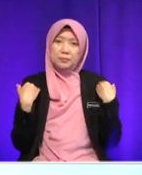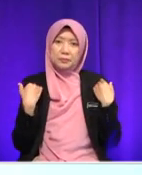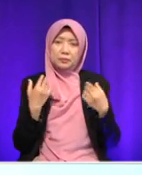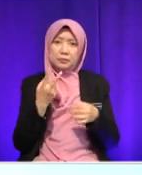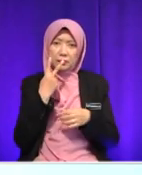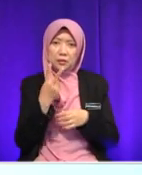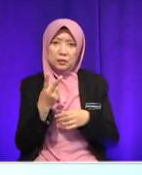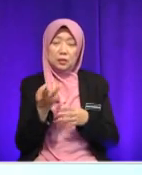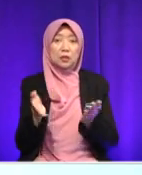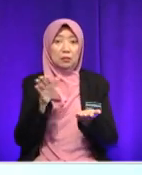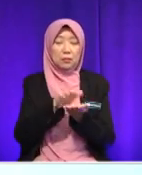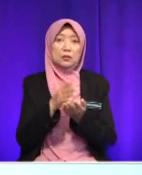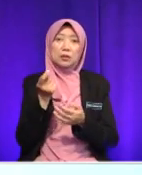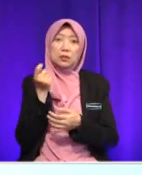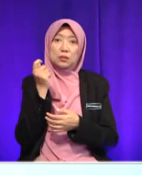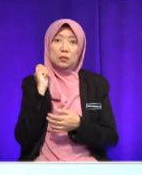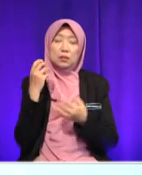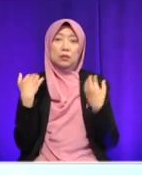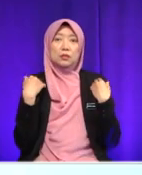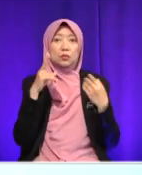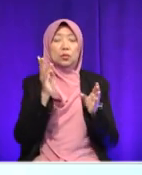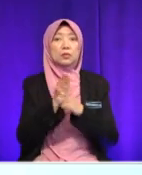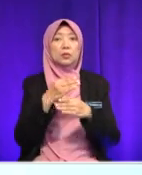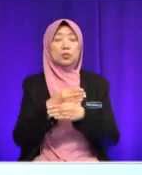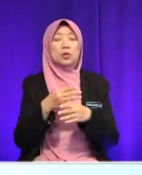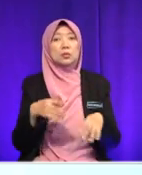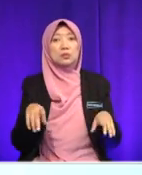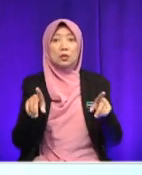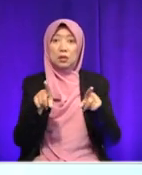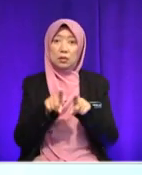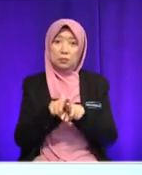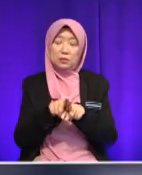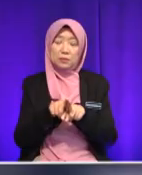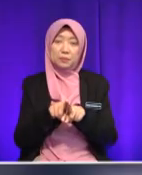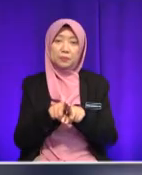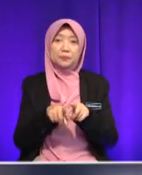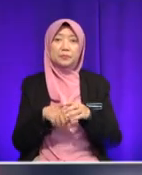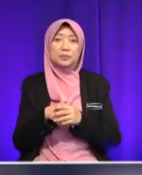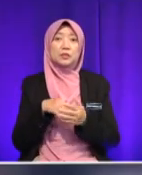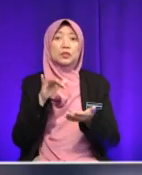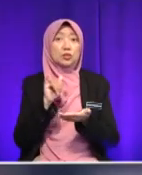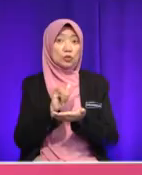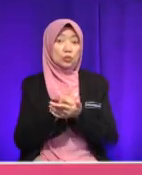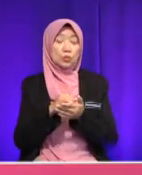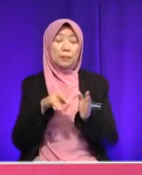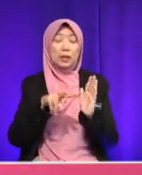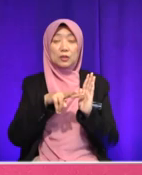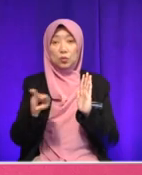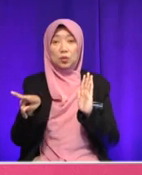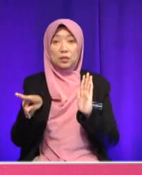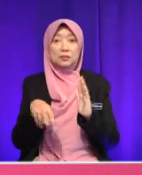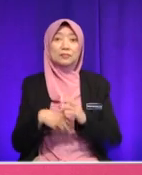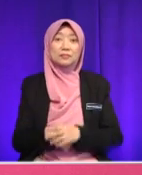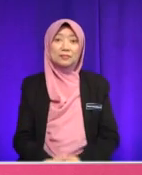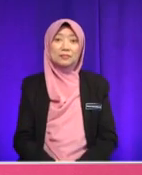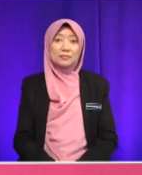Nisa lipat tadi, ada nampak dua bentuk yang sama? Dua bentuk yang sama. Dua bentuk yang sama. Itu adalah sebenarnya pantulan.